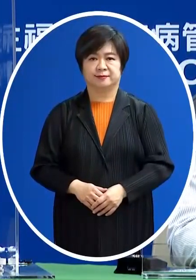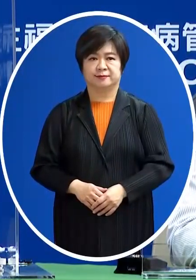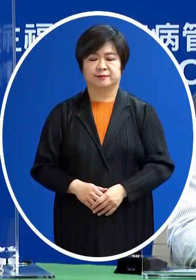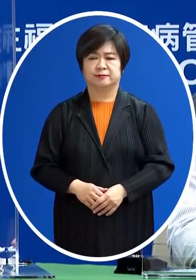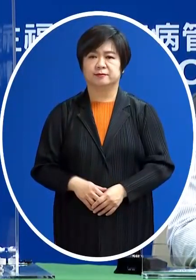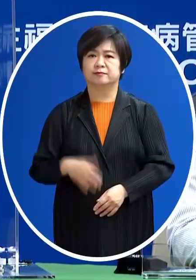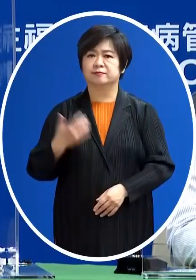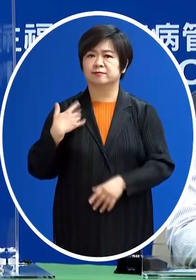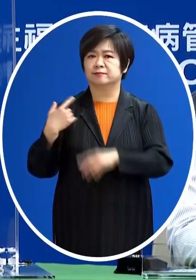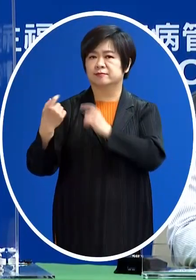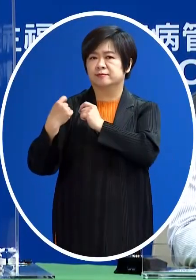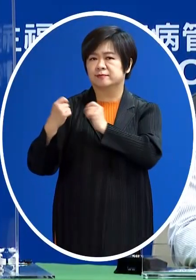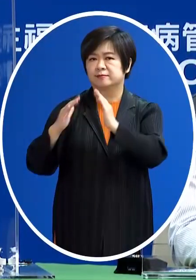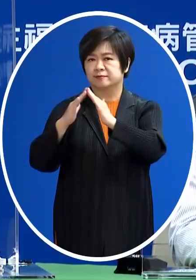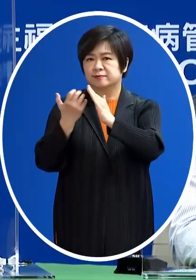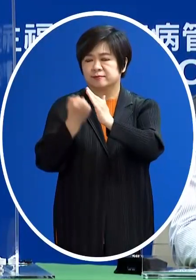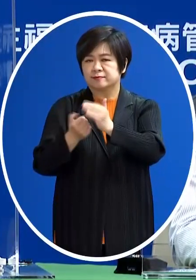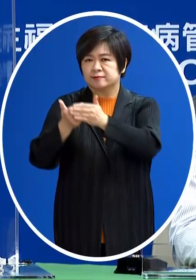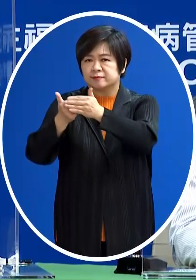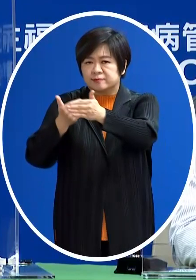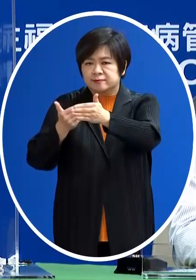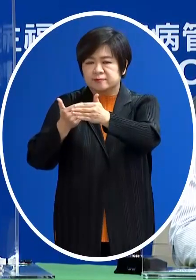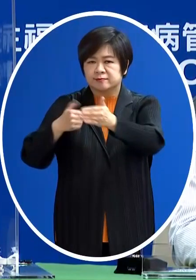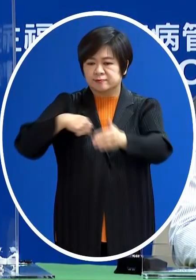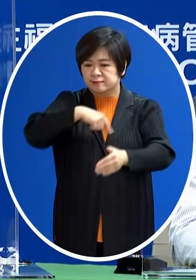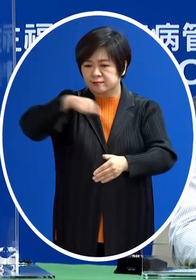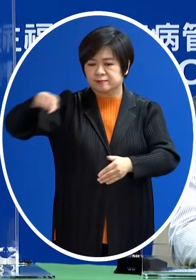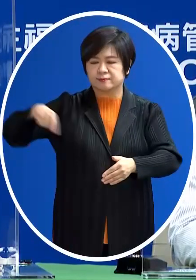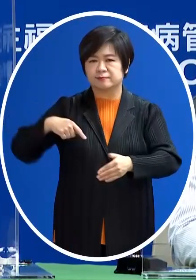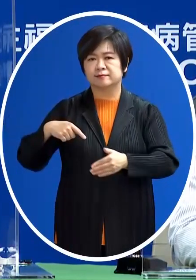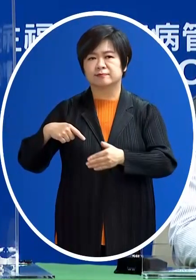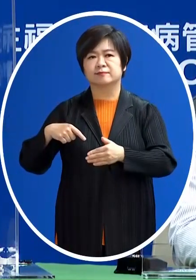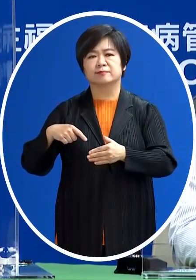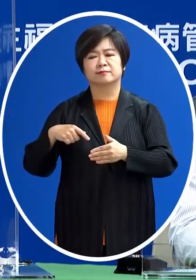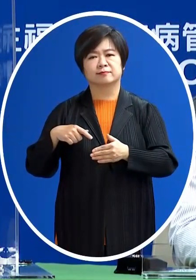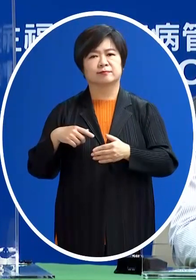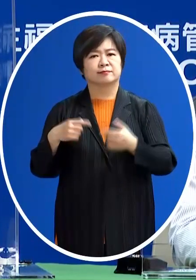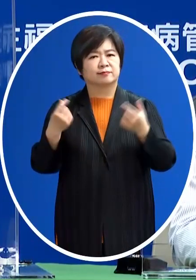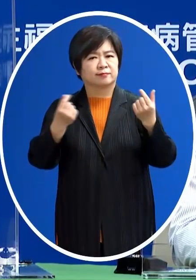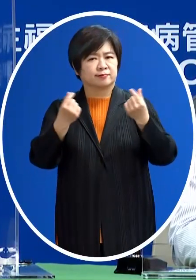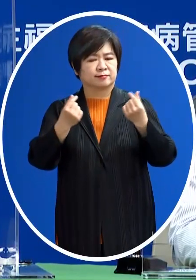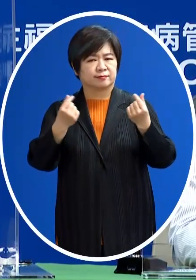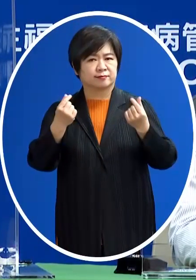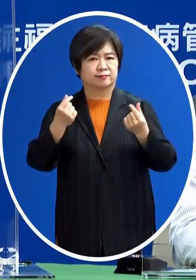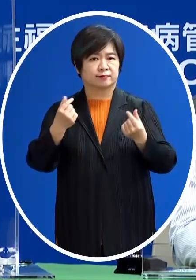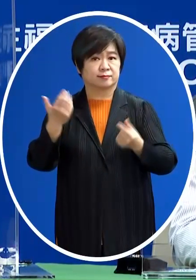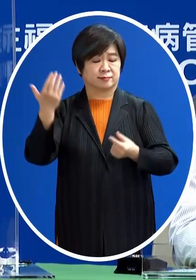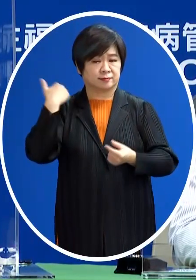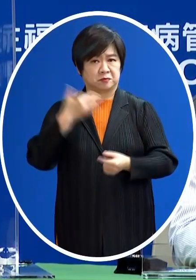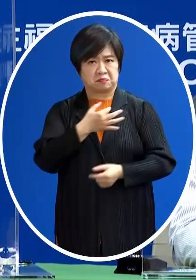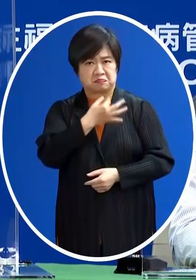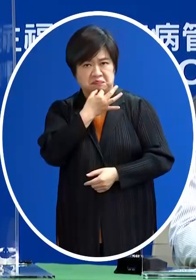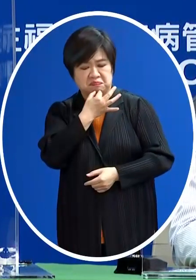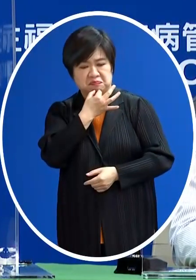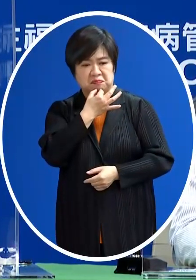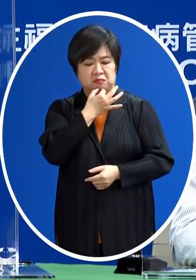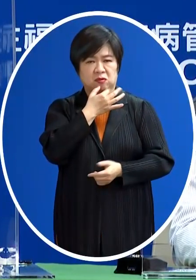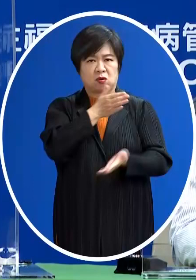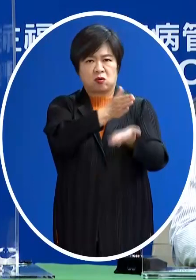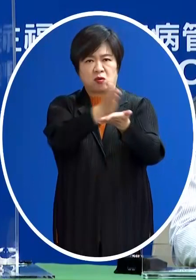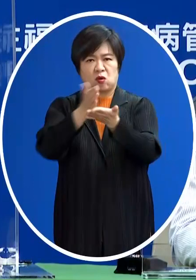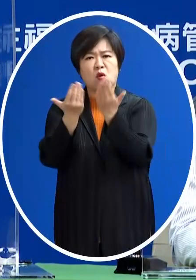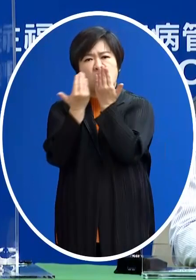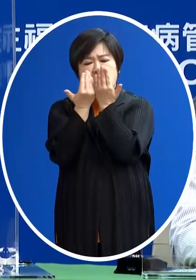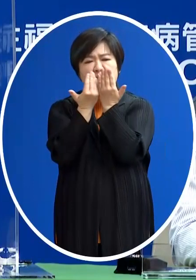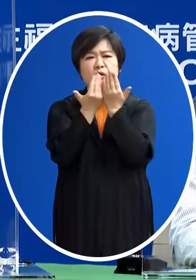哦，现在有一些居隔的一个情况哈，或者从那时候有预防性的停课，那预